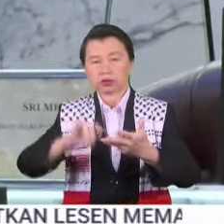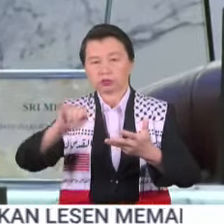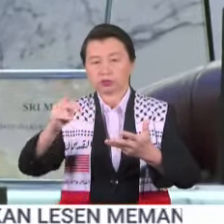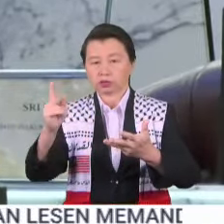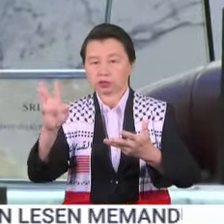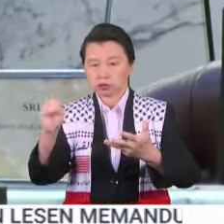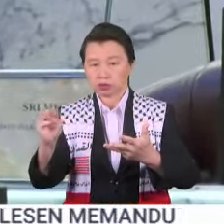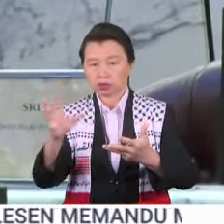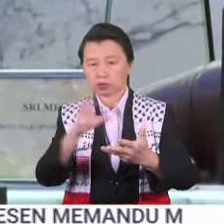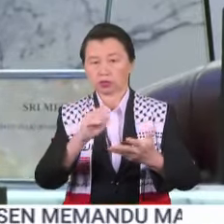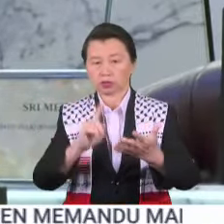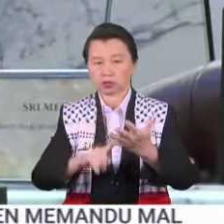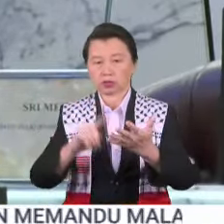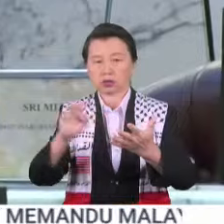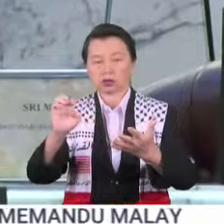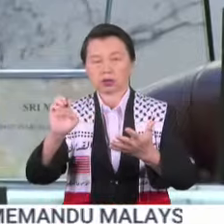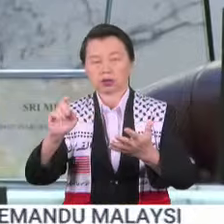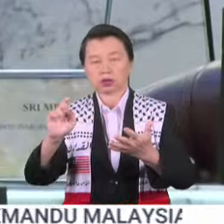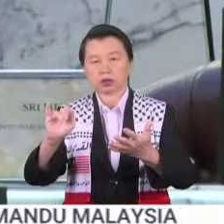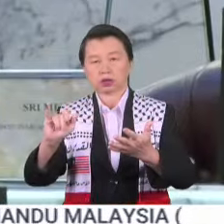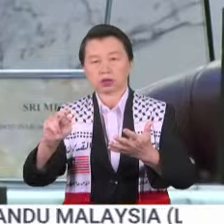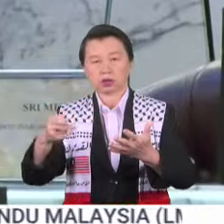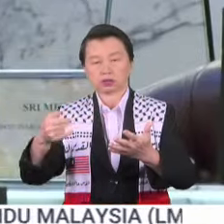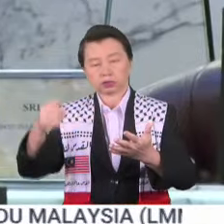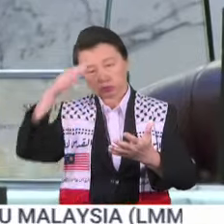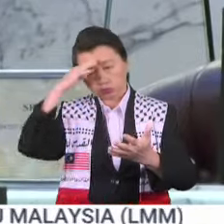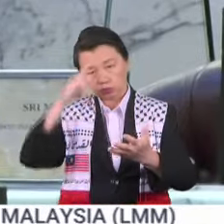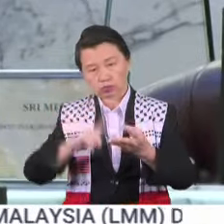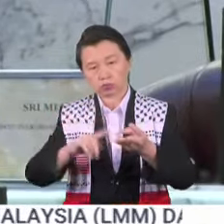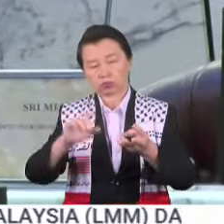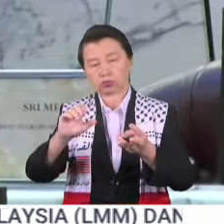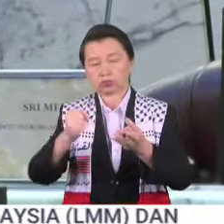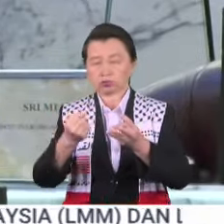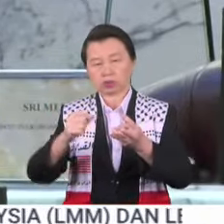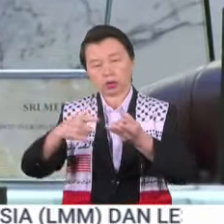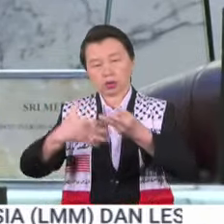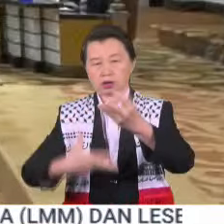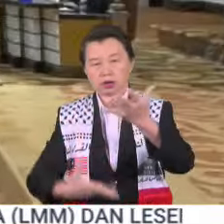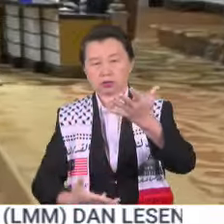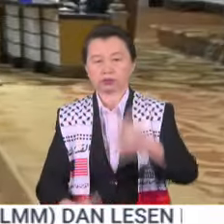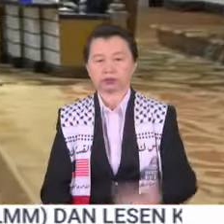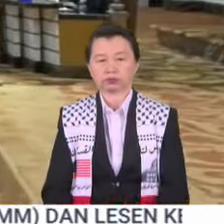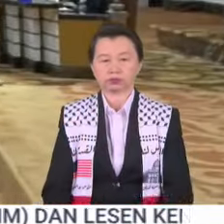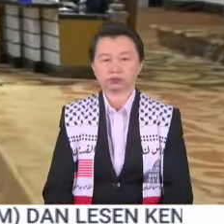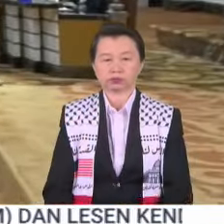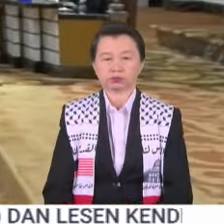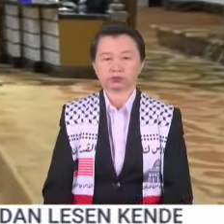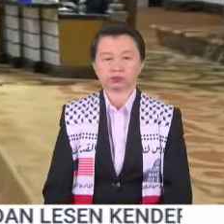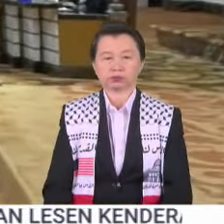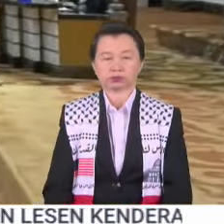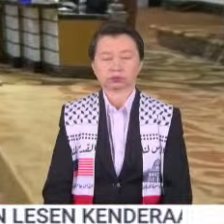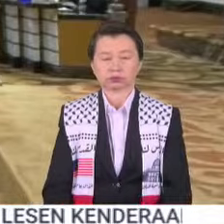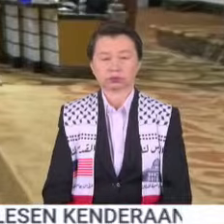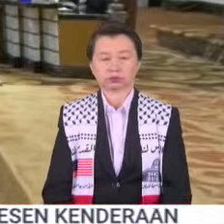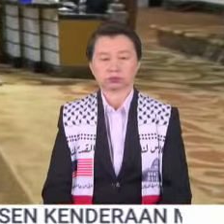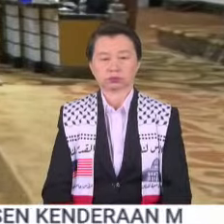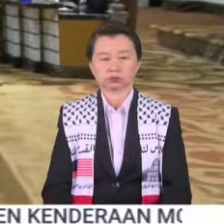JKM, RELA, Ihsan Johor, Southern Volunteers dan lain-lain agensi.